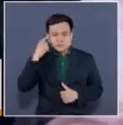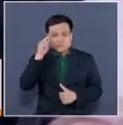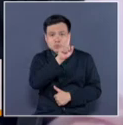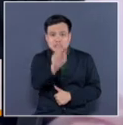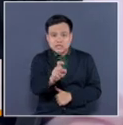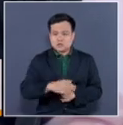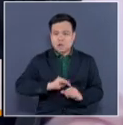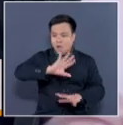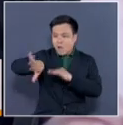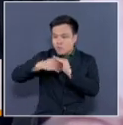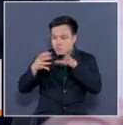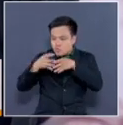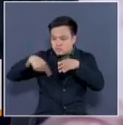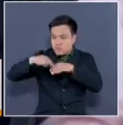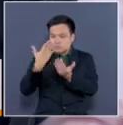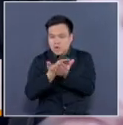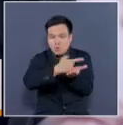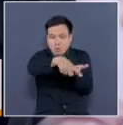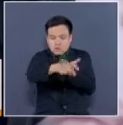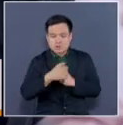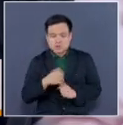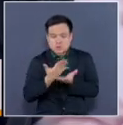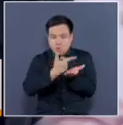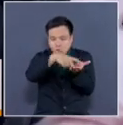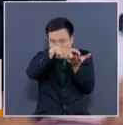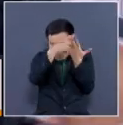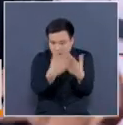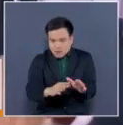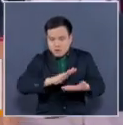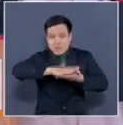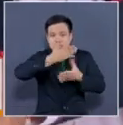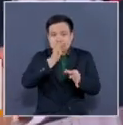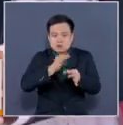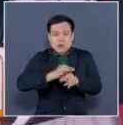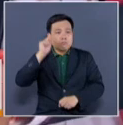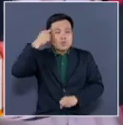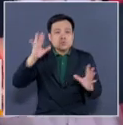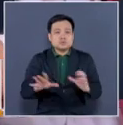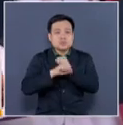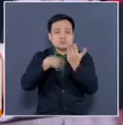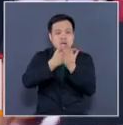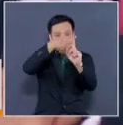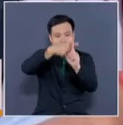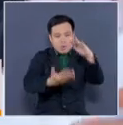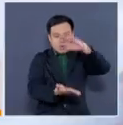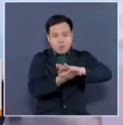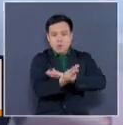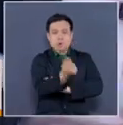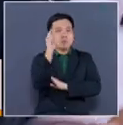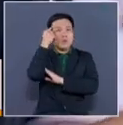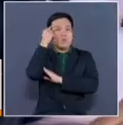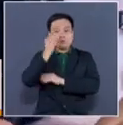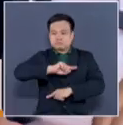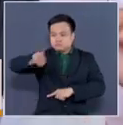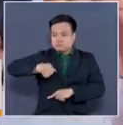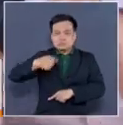ไปแล้วไม่มีใครได้เห็นตัวเลขนี้ว่ามีเงินอยู่เท่าไหร่ก็เลยกลัวว่าหลายๆคนเนี่ยจะโอนไปแล้วก็มีความรู้สึกเหมือน